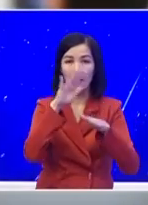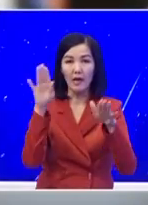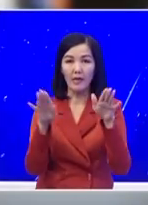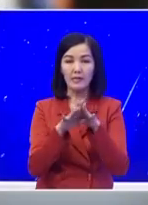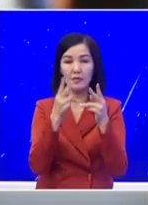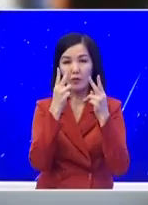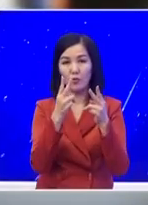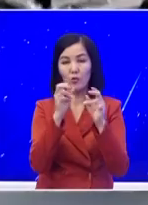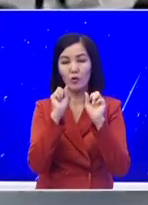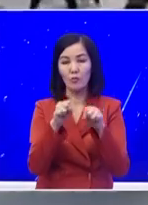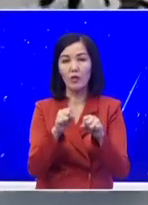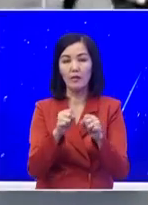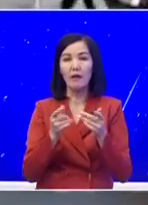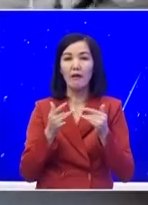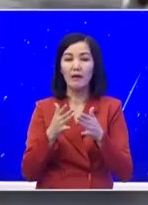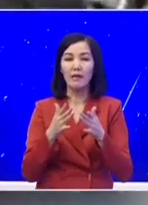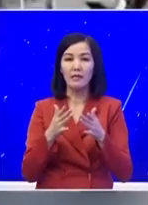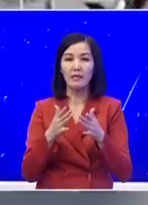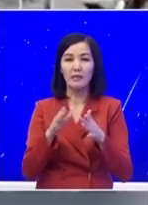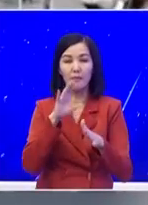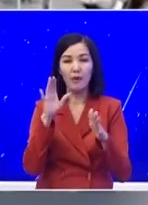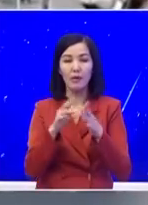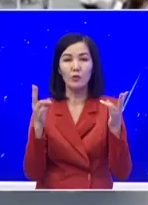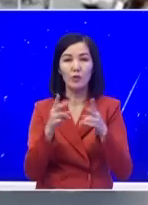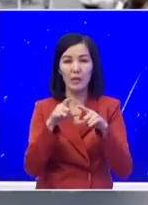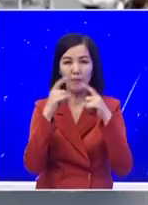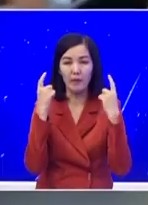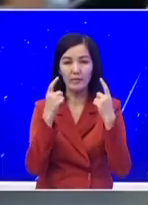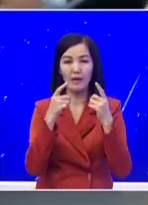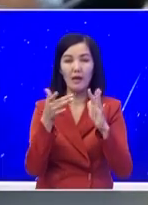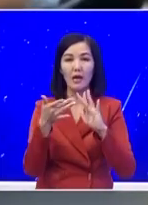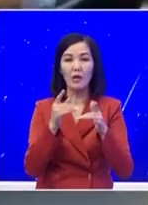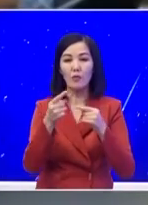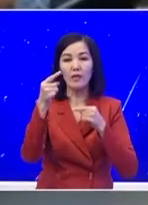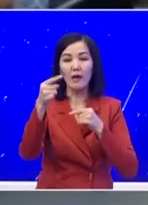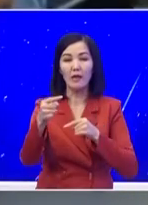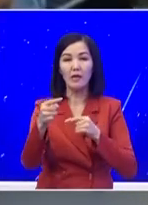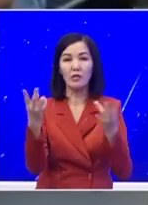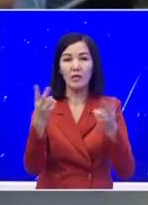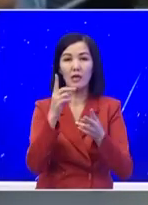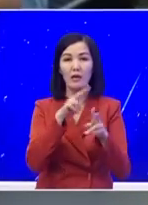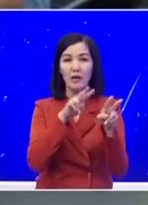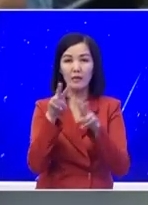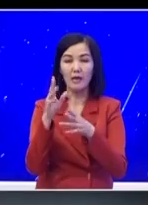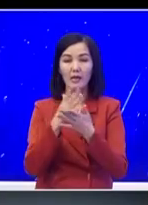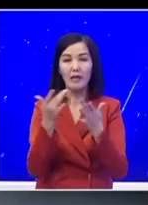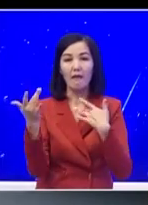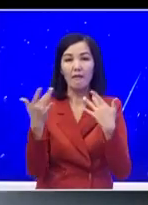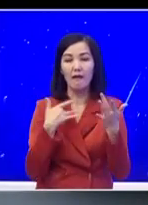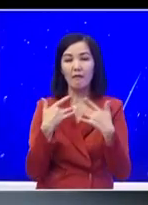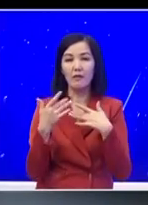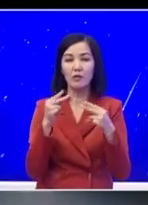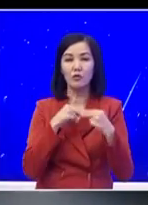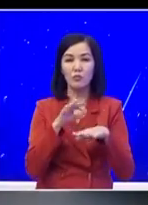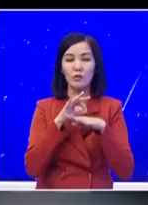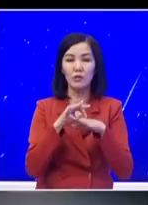барлық карантиндік талаптар қойылған. Яғни келушілерден маска тағып, әлеуметтік арақашықтықты сақтау қадағаланады. Театрдың бұлай жұмыс